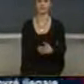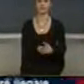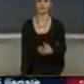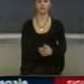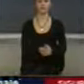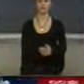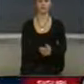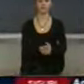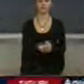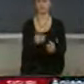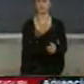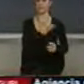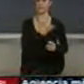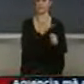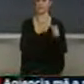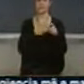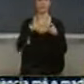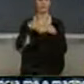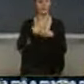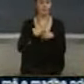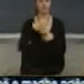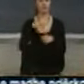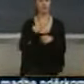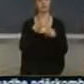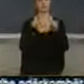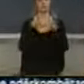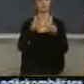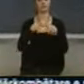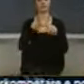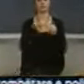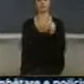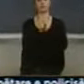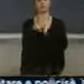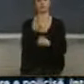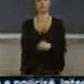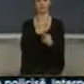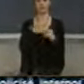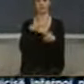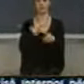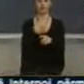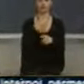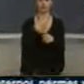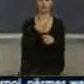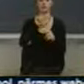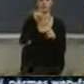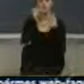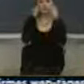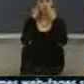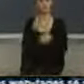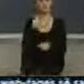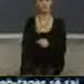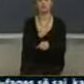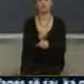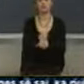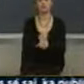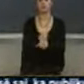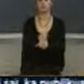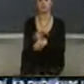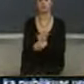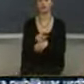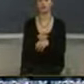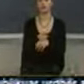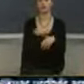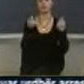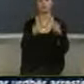armatosrat e Kosovës në rolin e sajtë si forcë mbrojtse do të fokusohen në mënyrë strikte në mbrojtjen e teritorit. Po